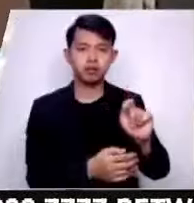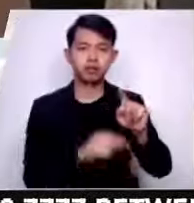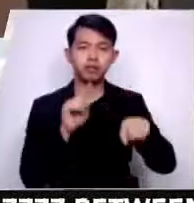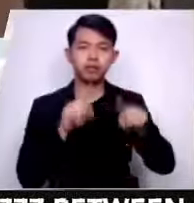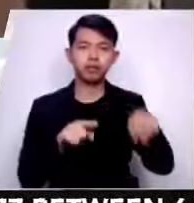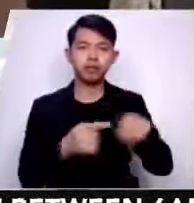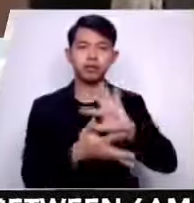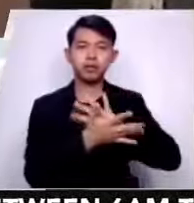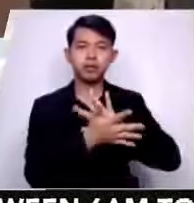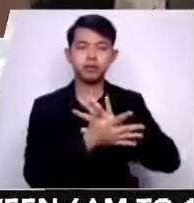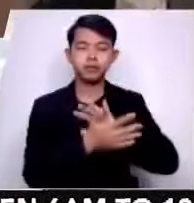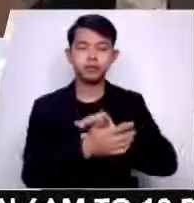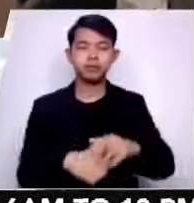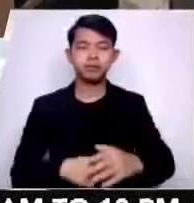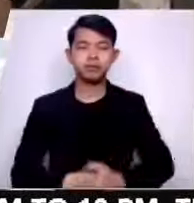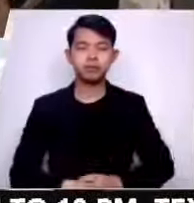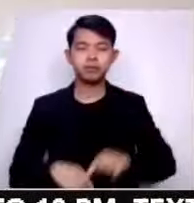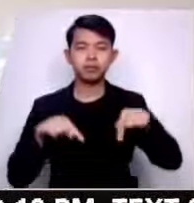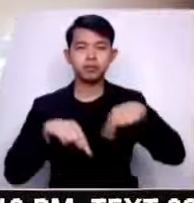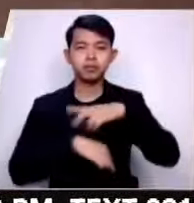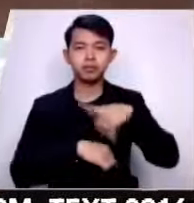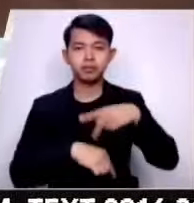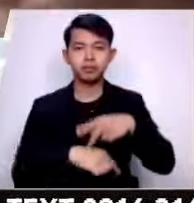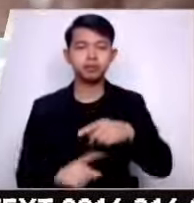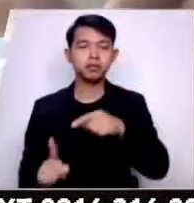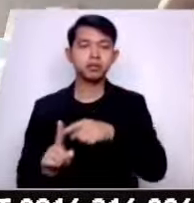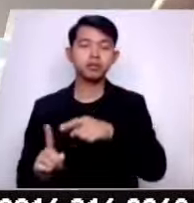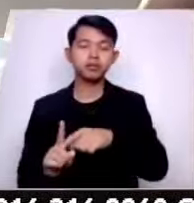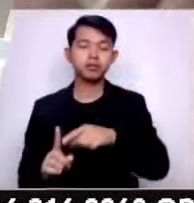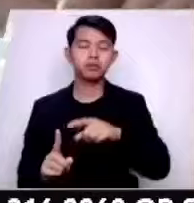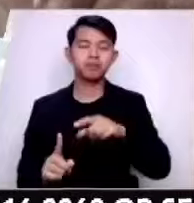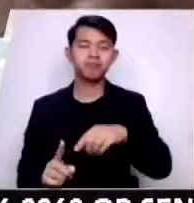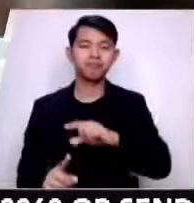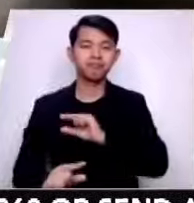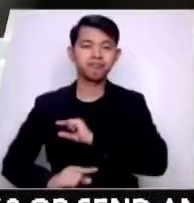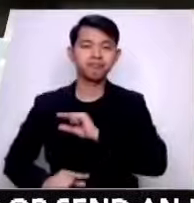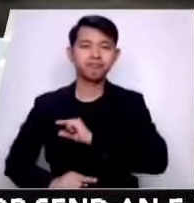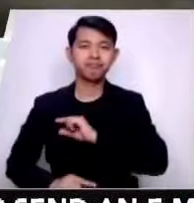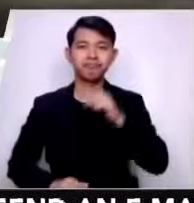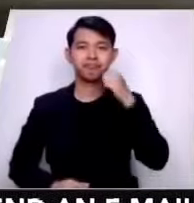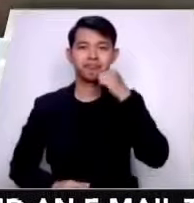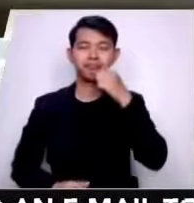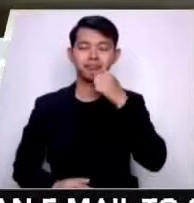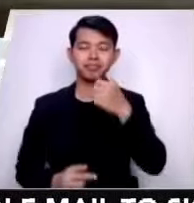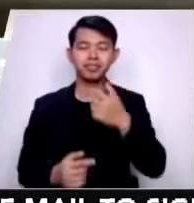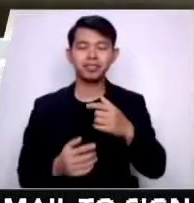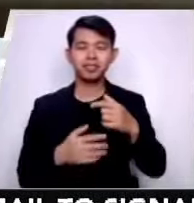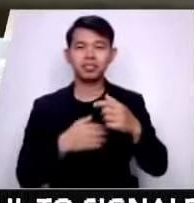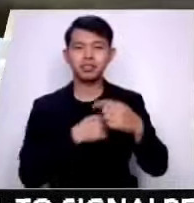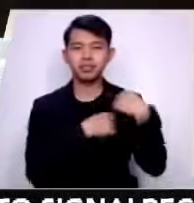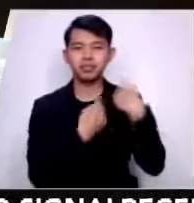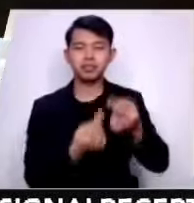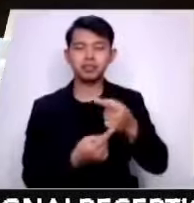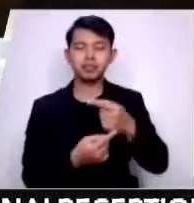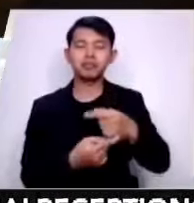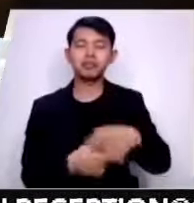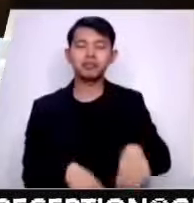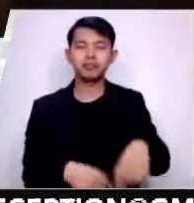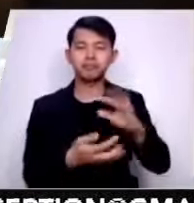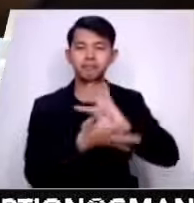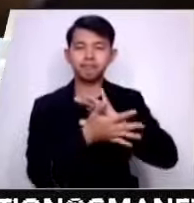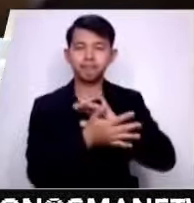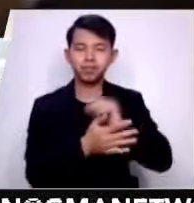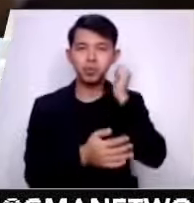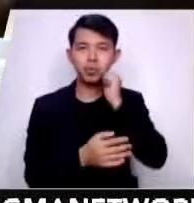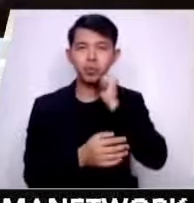Si Russell Jose na isang lady guard. Mula noong pandemic hanggang ngayon, laging nakasuot ng face mask. Mas ligtas daw